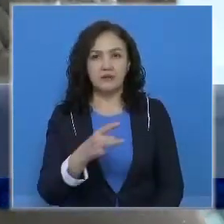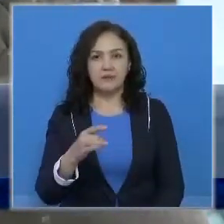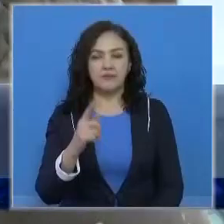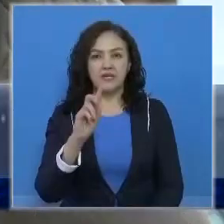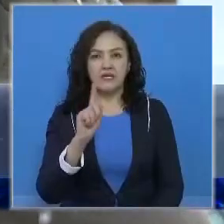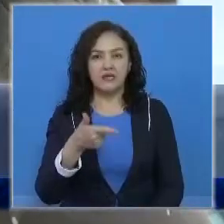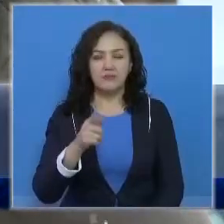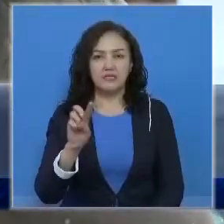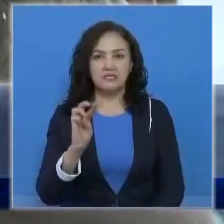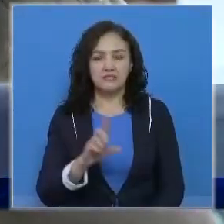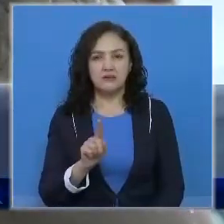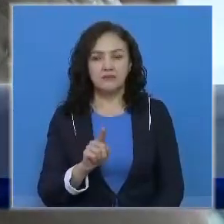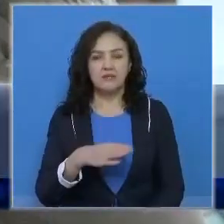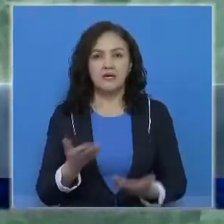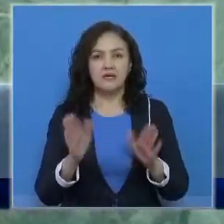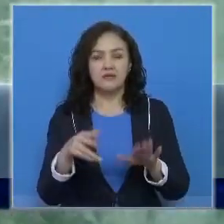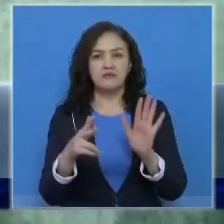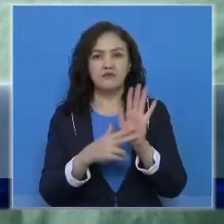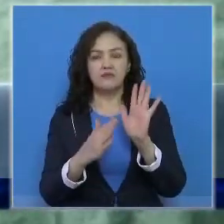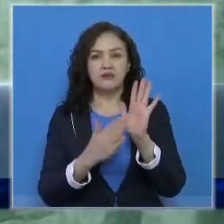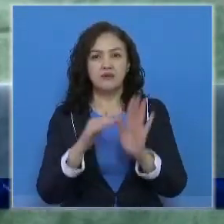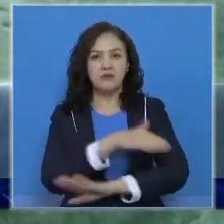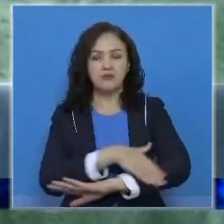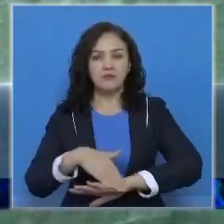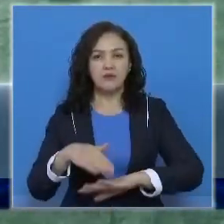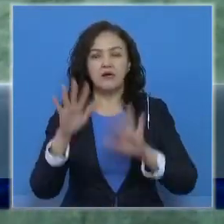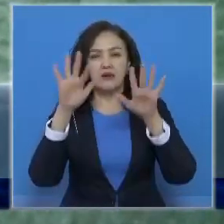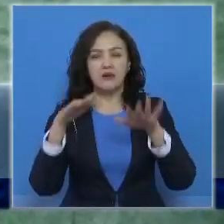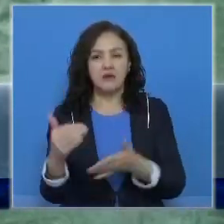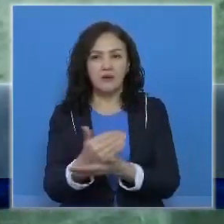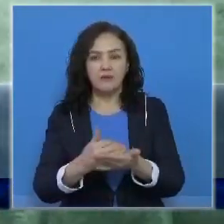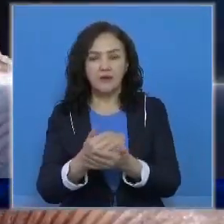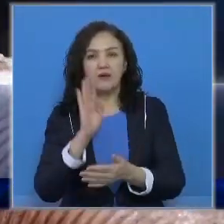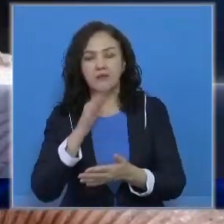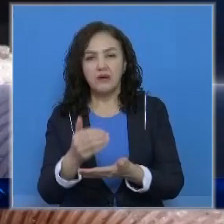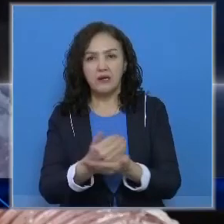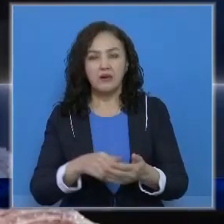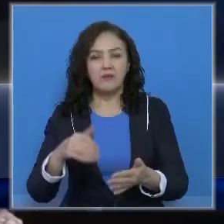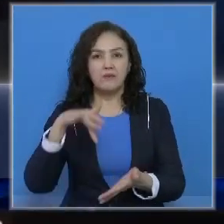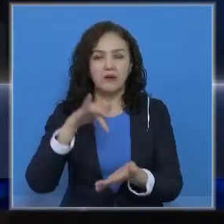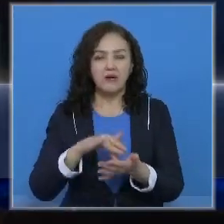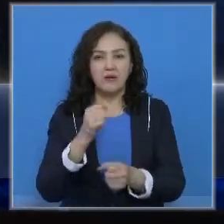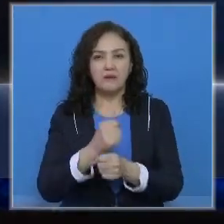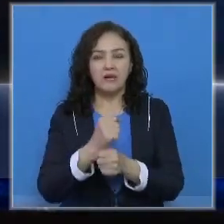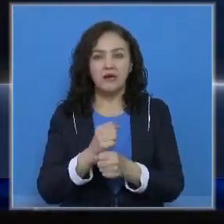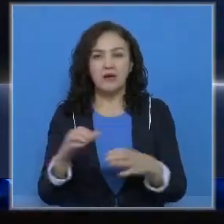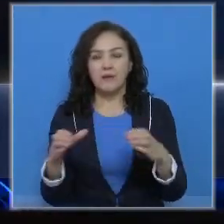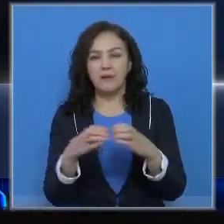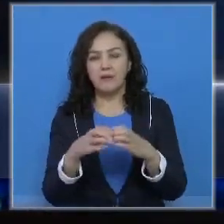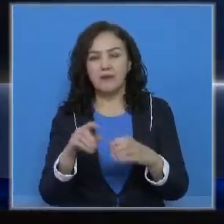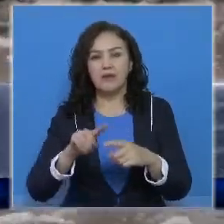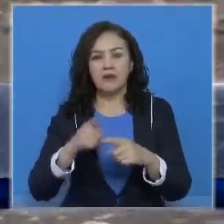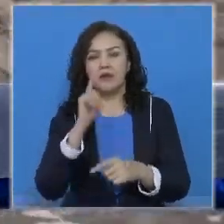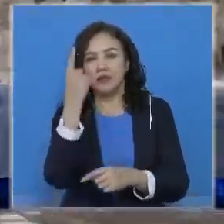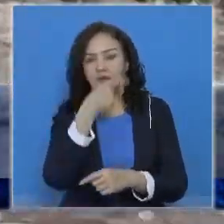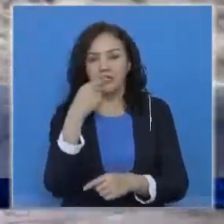ГМЗ остался 8-9 улиц. Кроме снегоуборочных и водозаборных машин, по городу задействованы мобильные бригады, личный